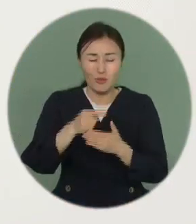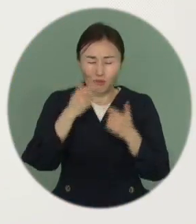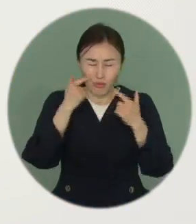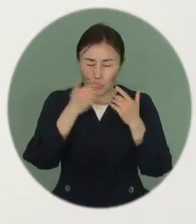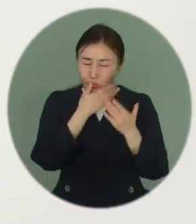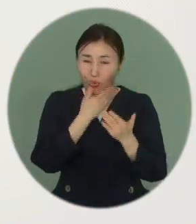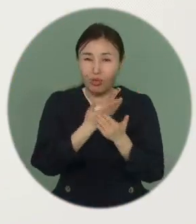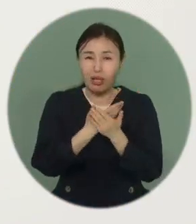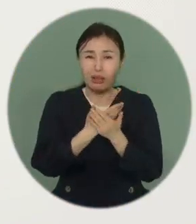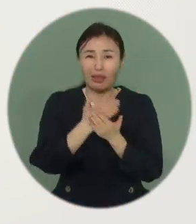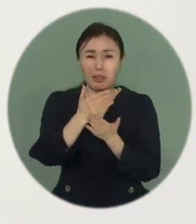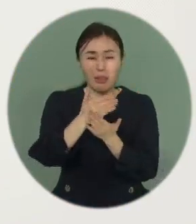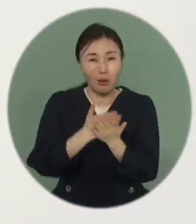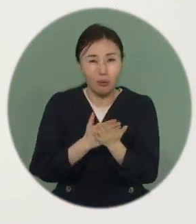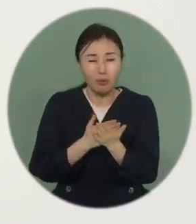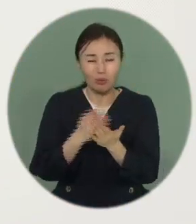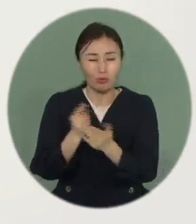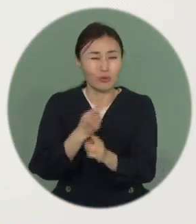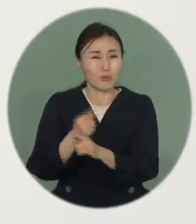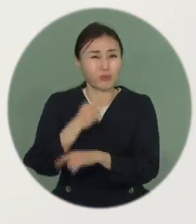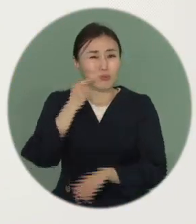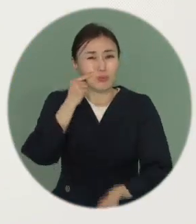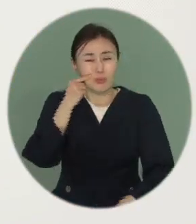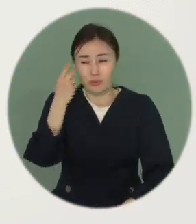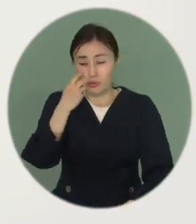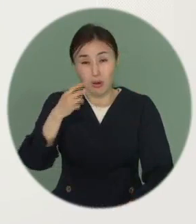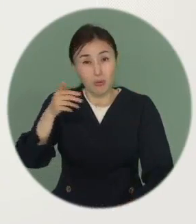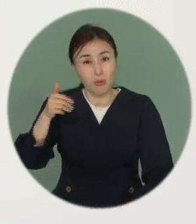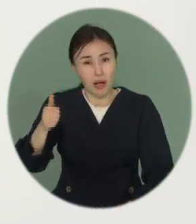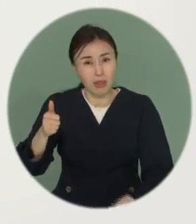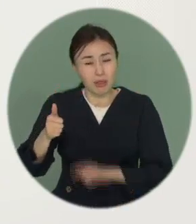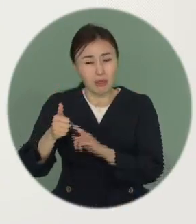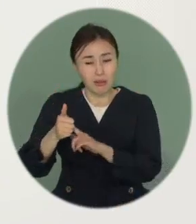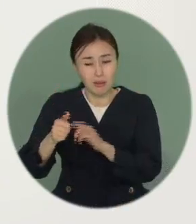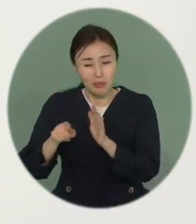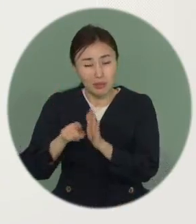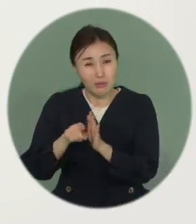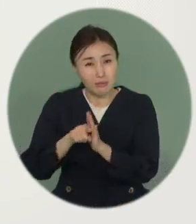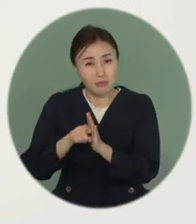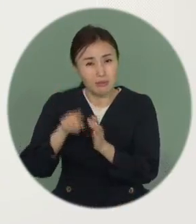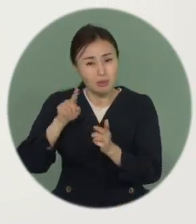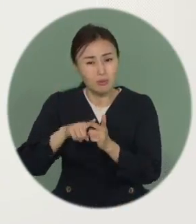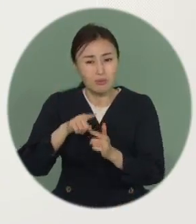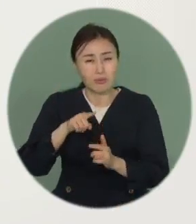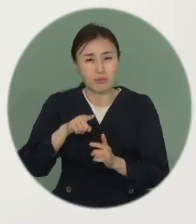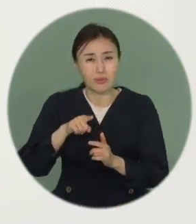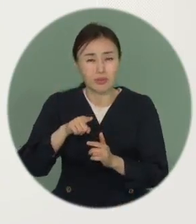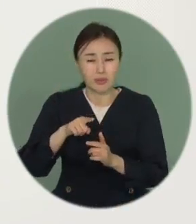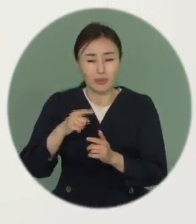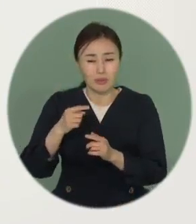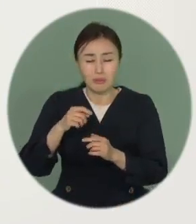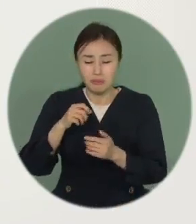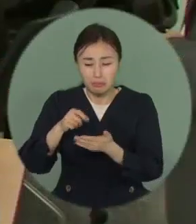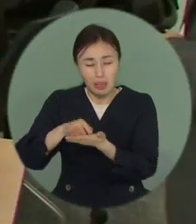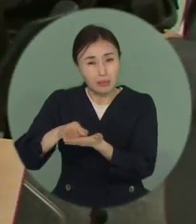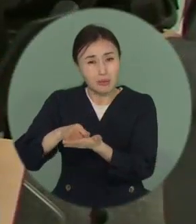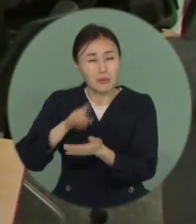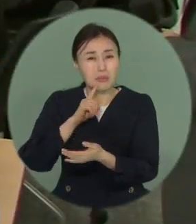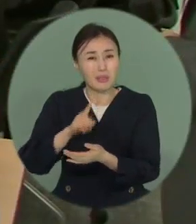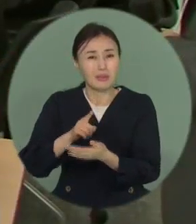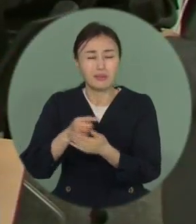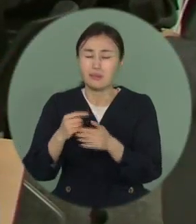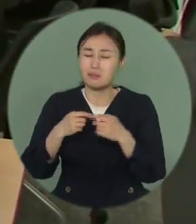사관의 신념에 대한 내용 때문에 그랬다는 그런 보도자료나 변명을 하는 것은 어 이해할 수 없는